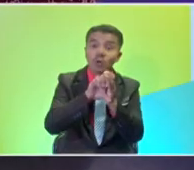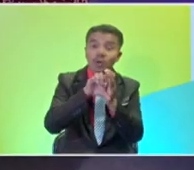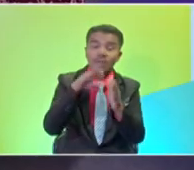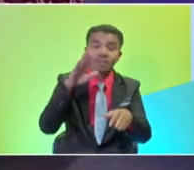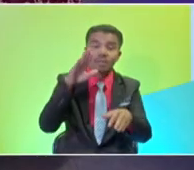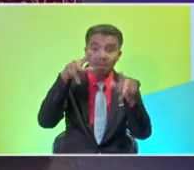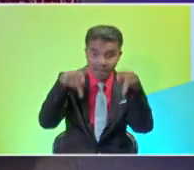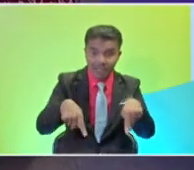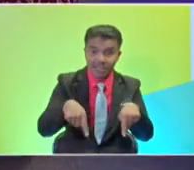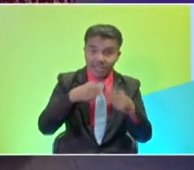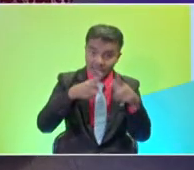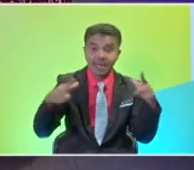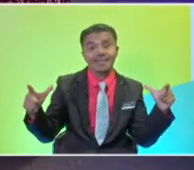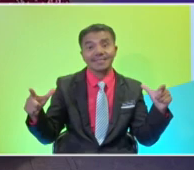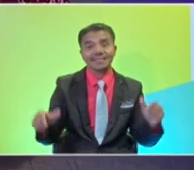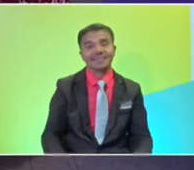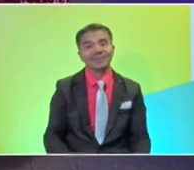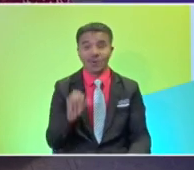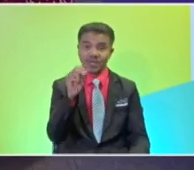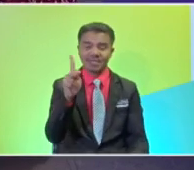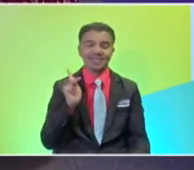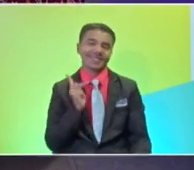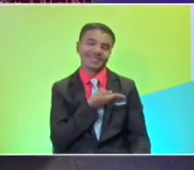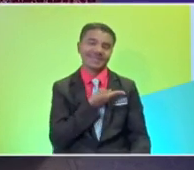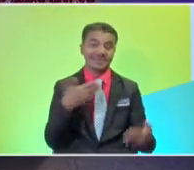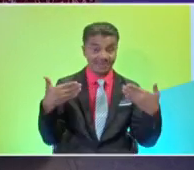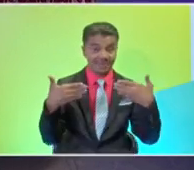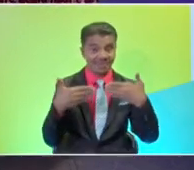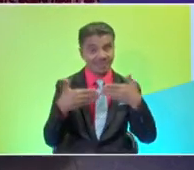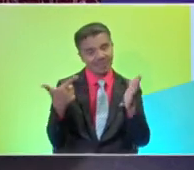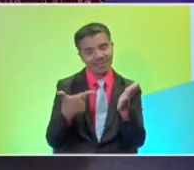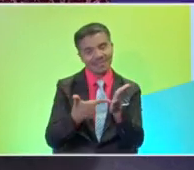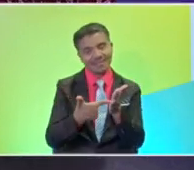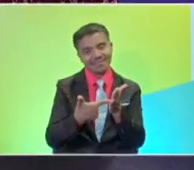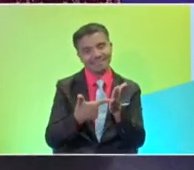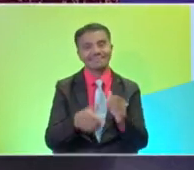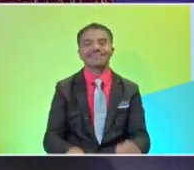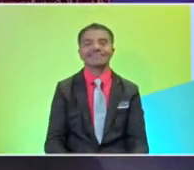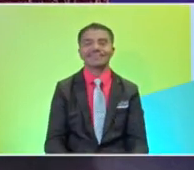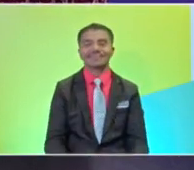Ustazah kita nak ber ketika para penonton jangan ke mana-mana kembali selepas ini didk TV